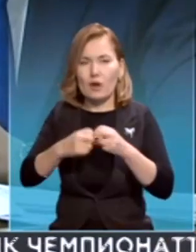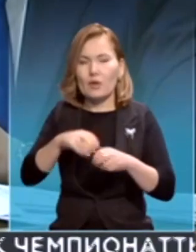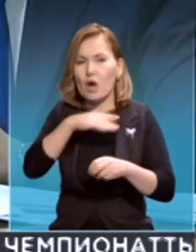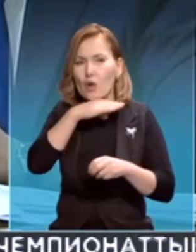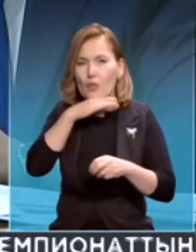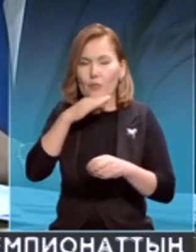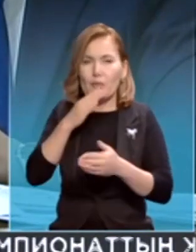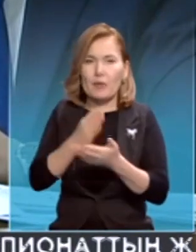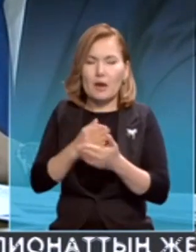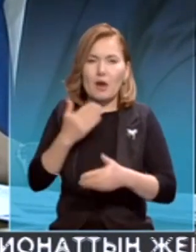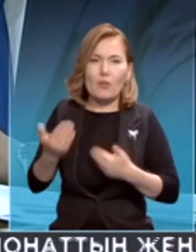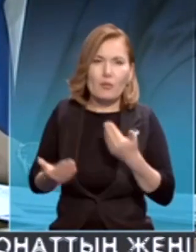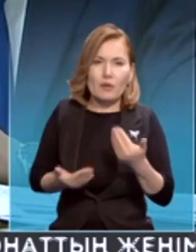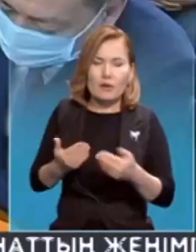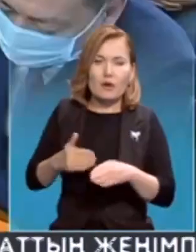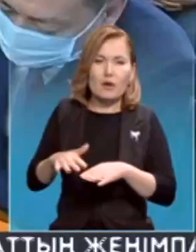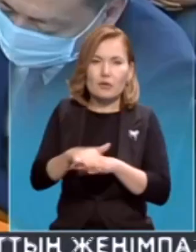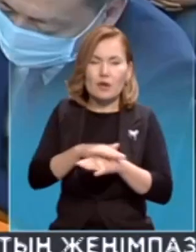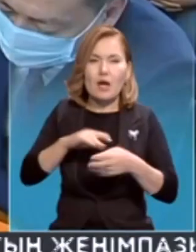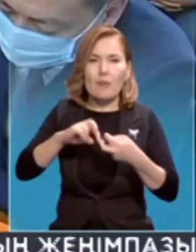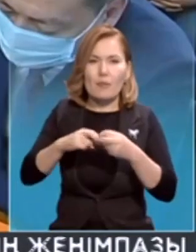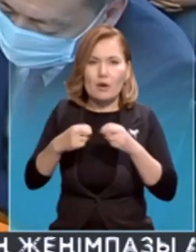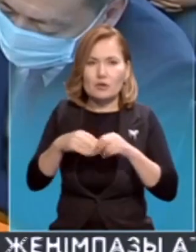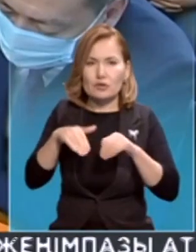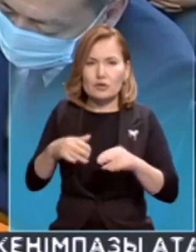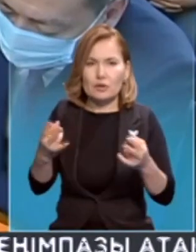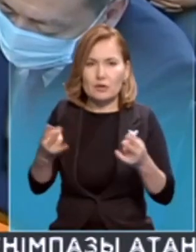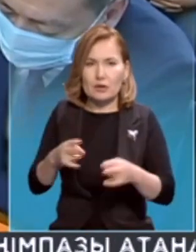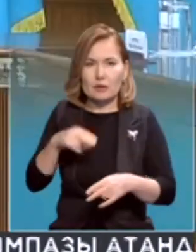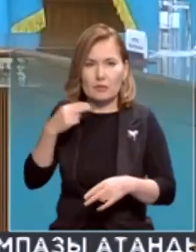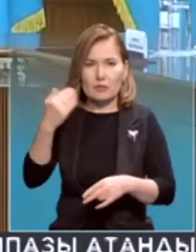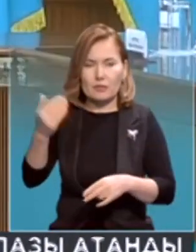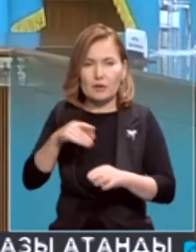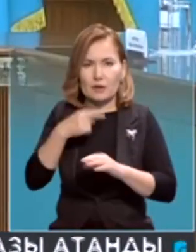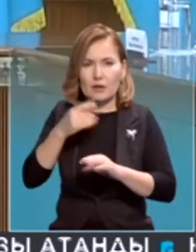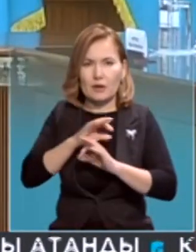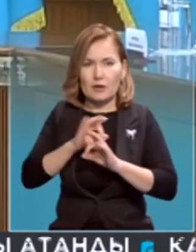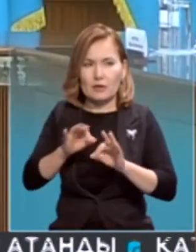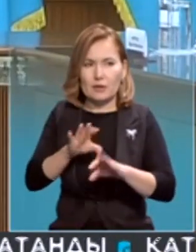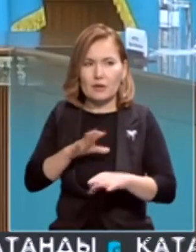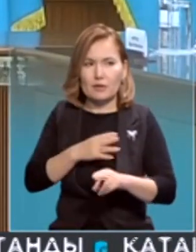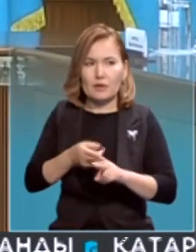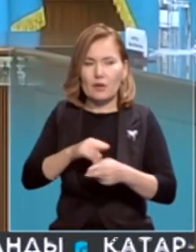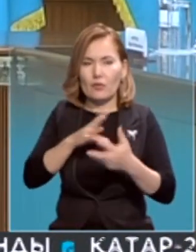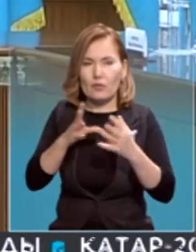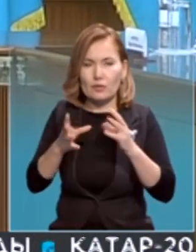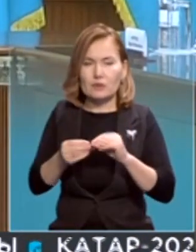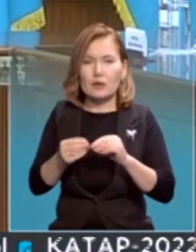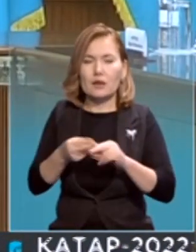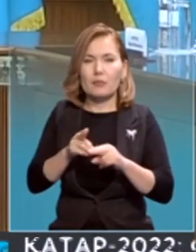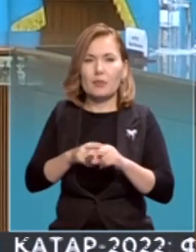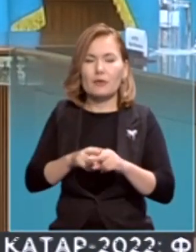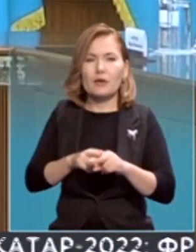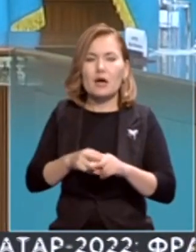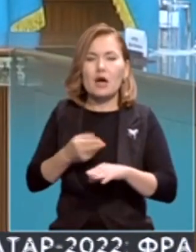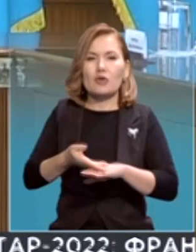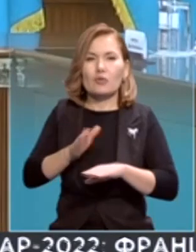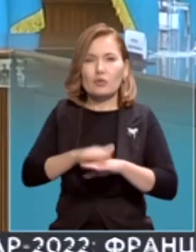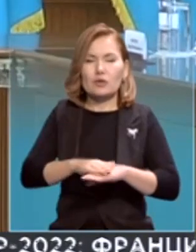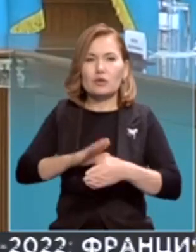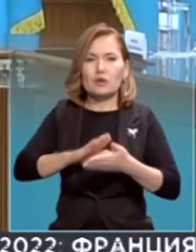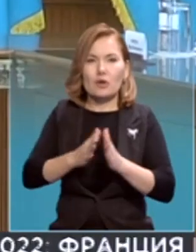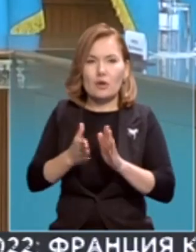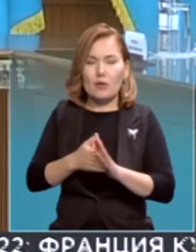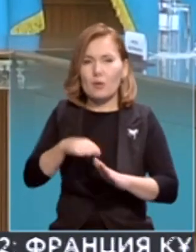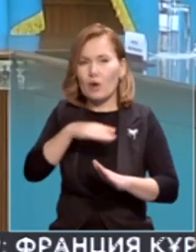турмуштук маселени үкмөттүн деңгээлинде карауга мажбурбуз, деди президент. Өйткени осы саладагы төтөнчө окуялар